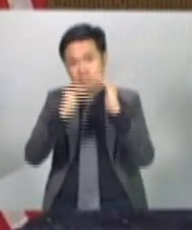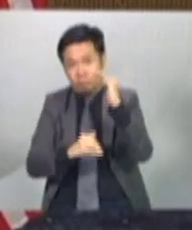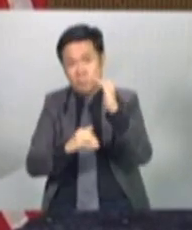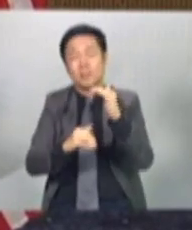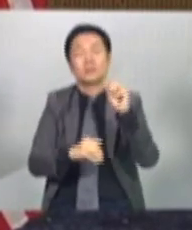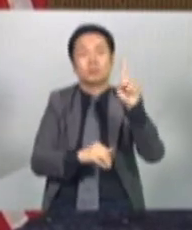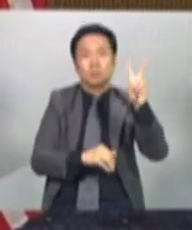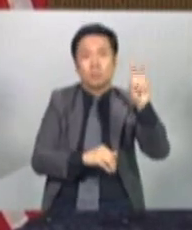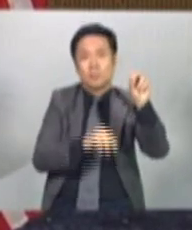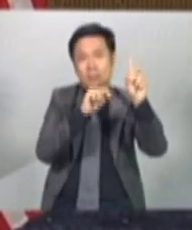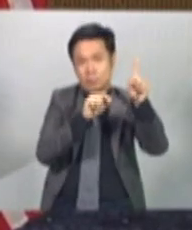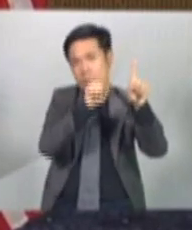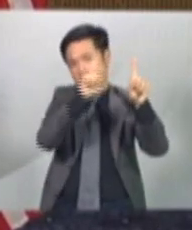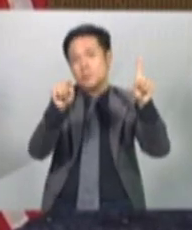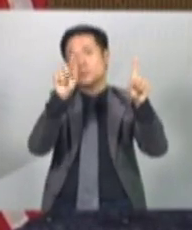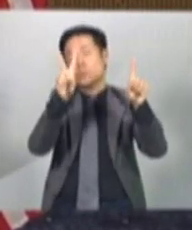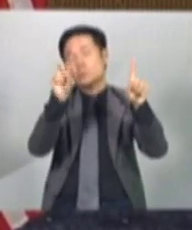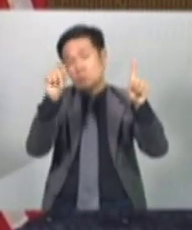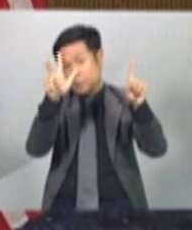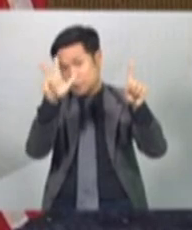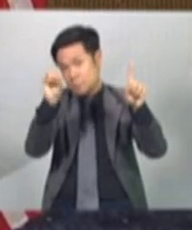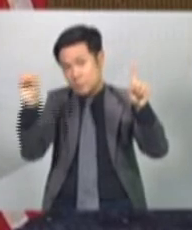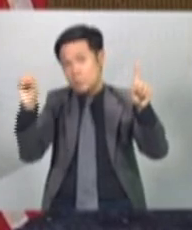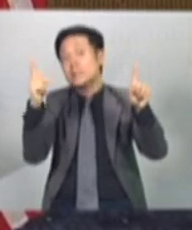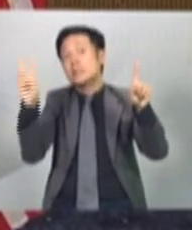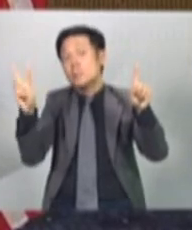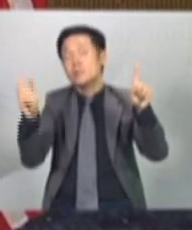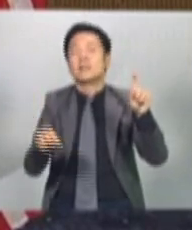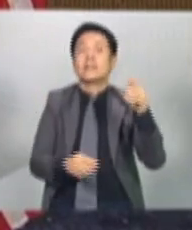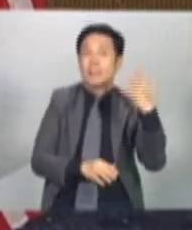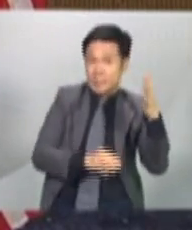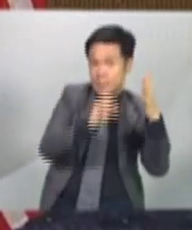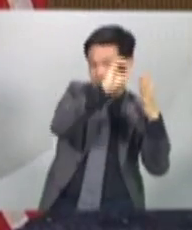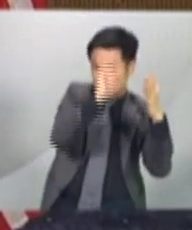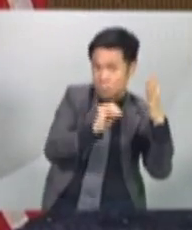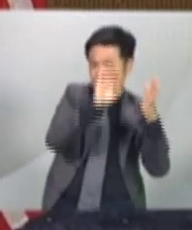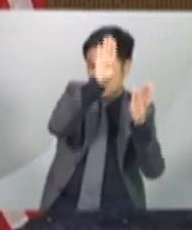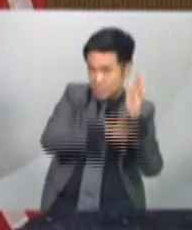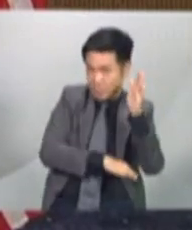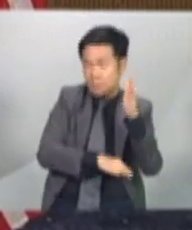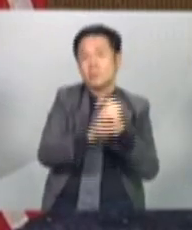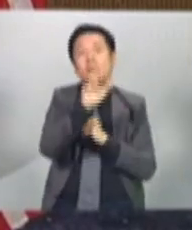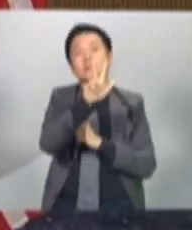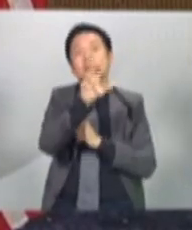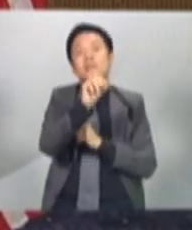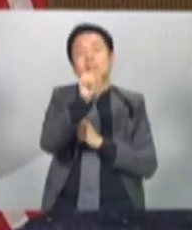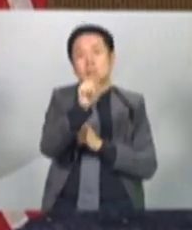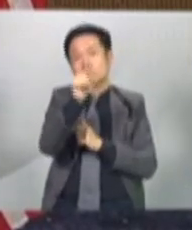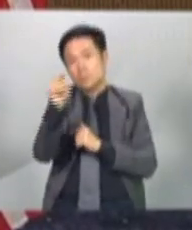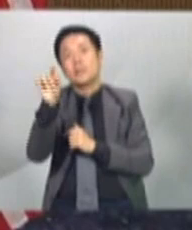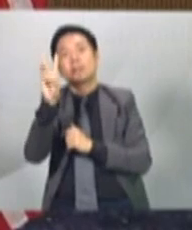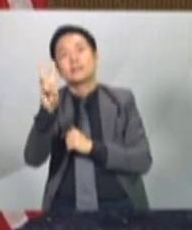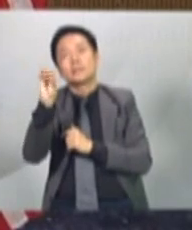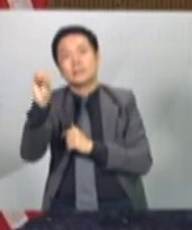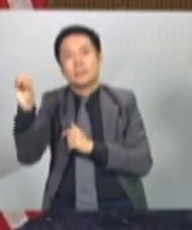201 sehingga 300 kilowatt dan 15100 bagi penggunaan 301 sehingga